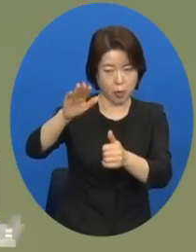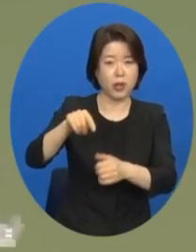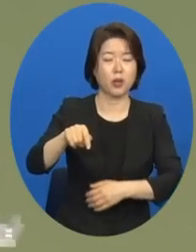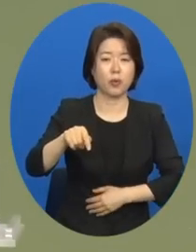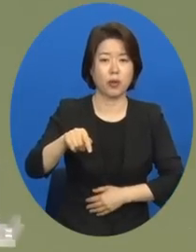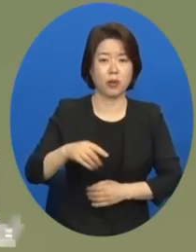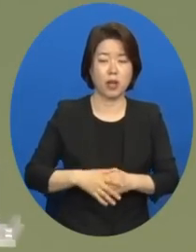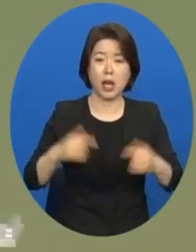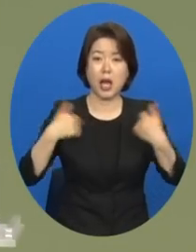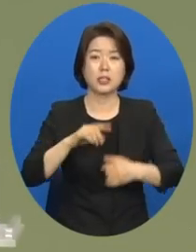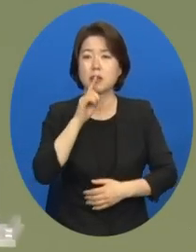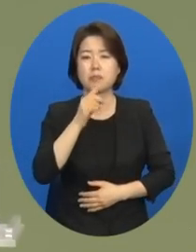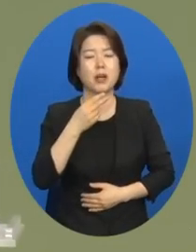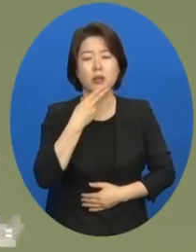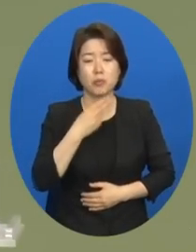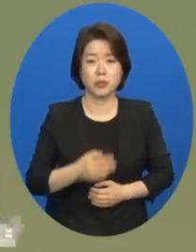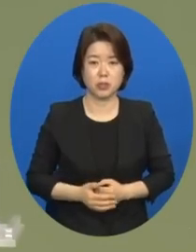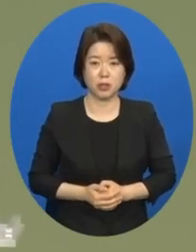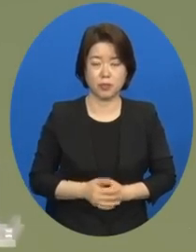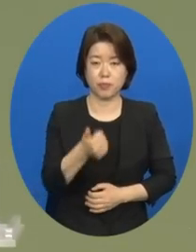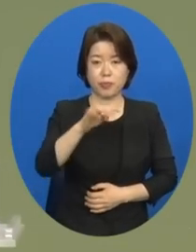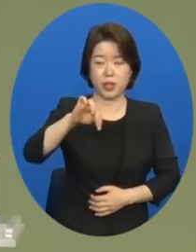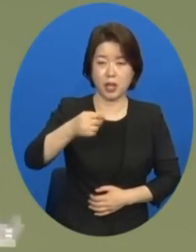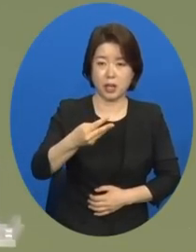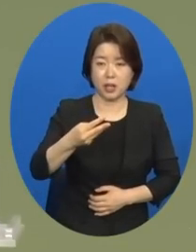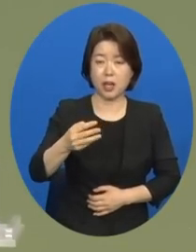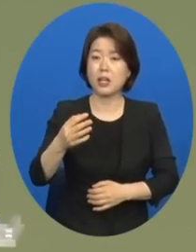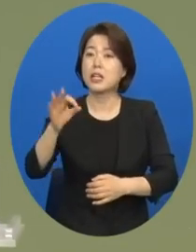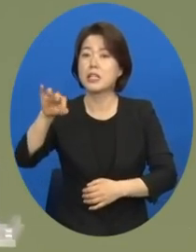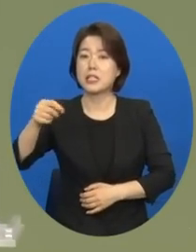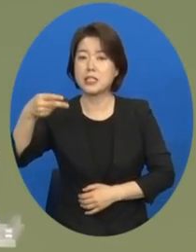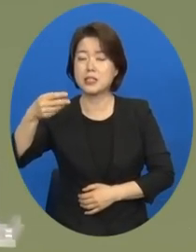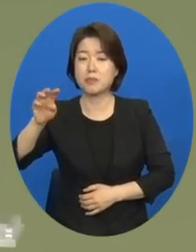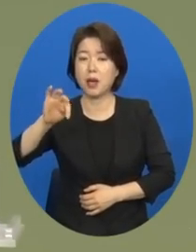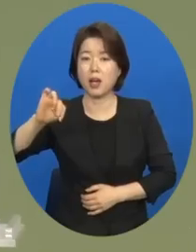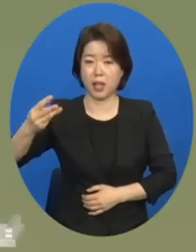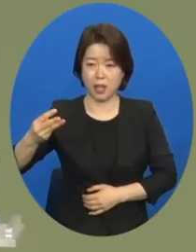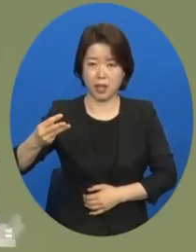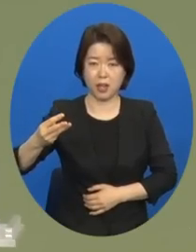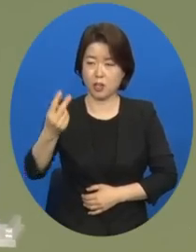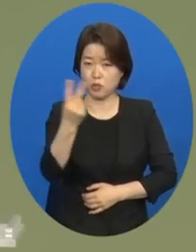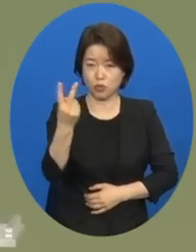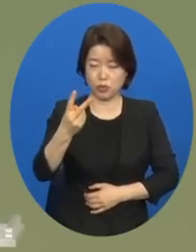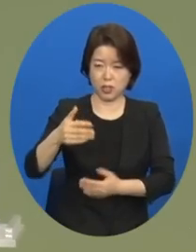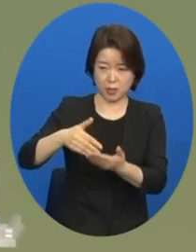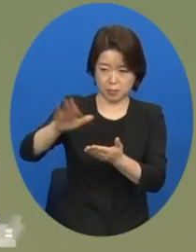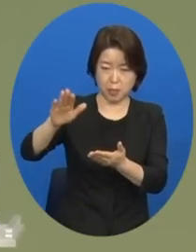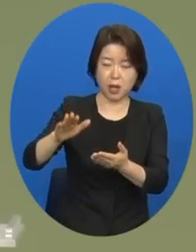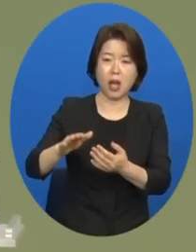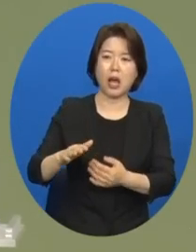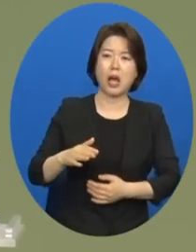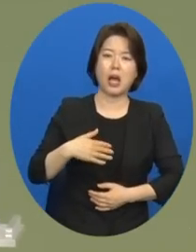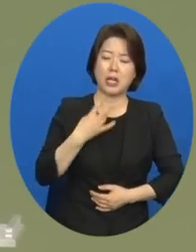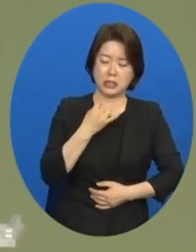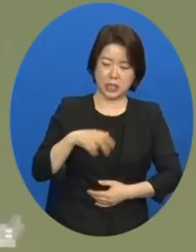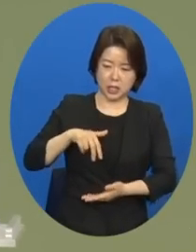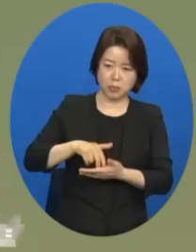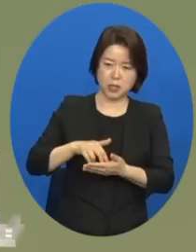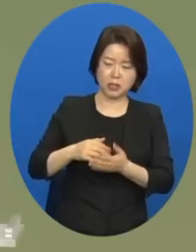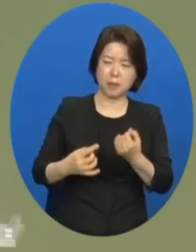없더라고요 하갈가 이스마엘은 너무나 사라에게 빼앗은 실수였기 때문이에요